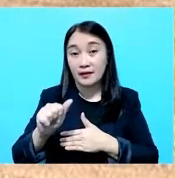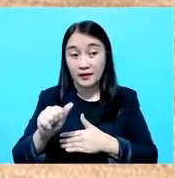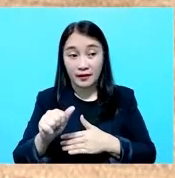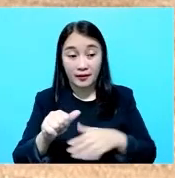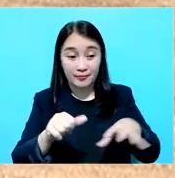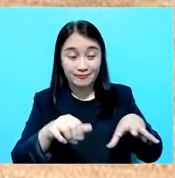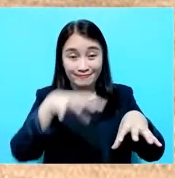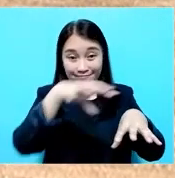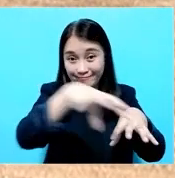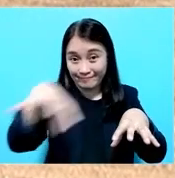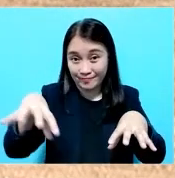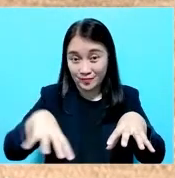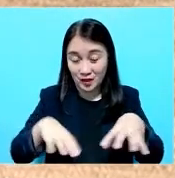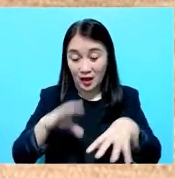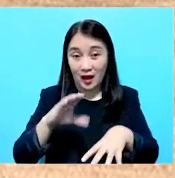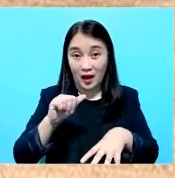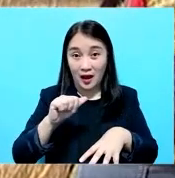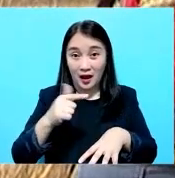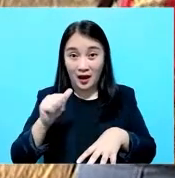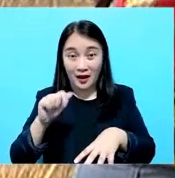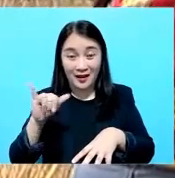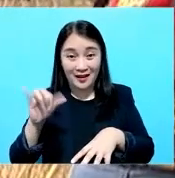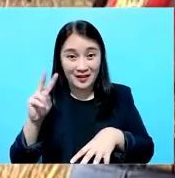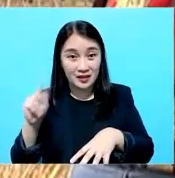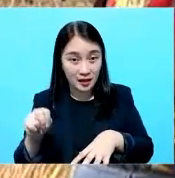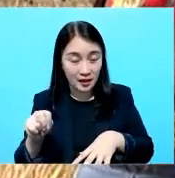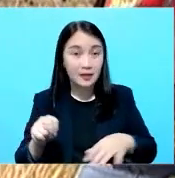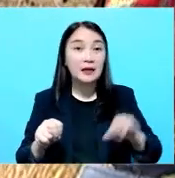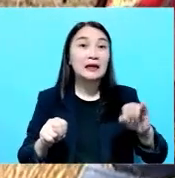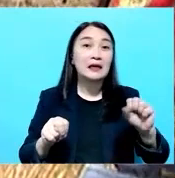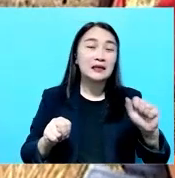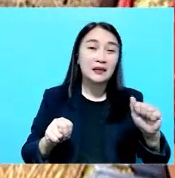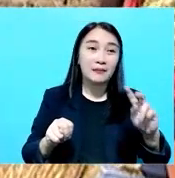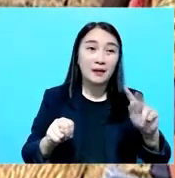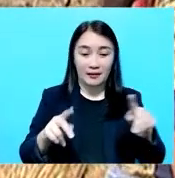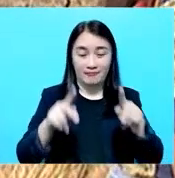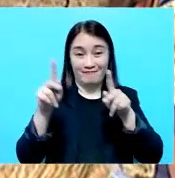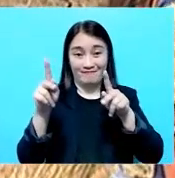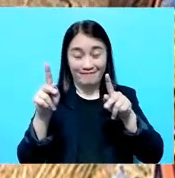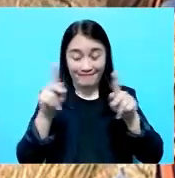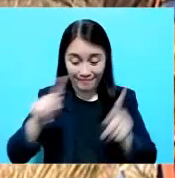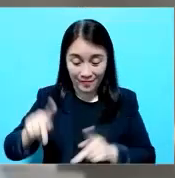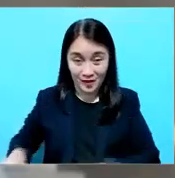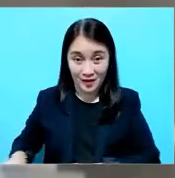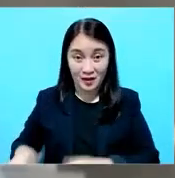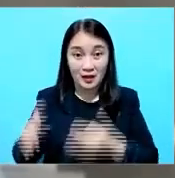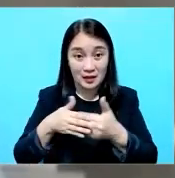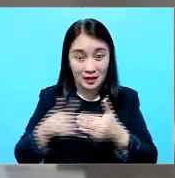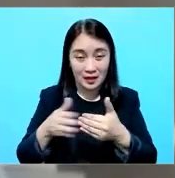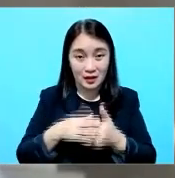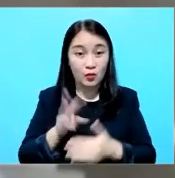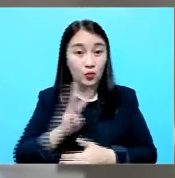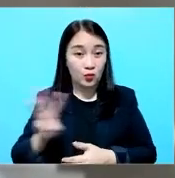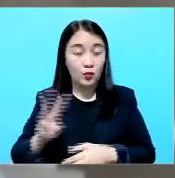ng Cagayan at Isabela na malapit sa Taiwan at sa Palawan na malapit sa West Philippine Sea. Giving the United States